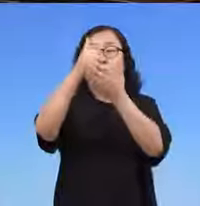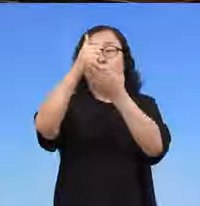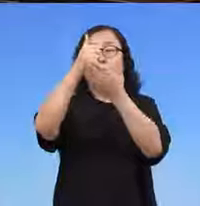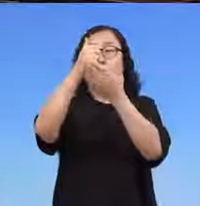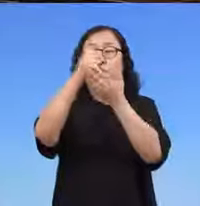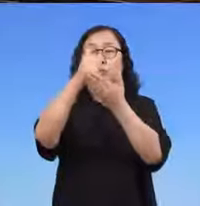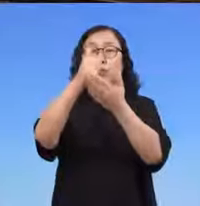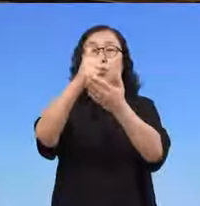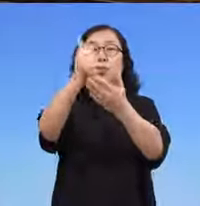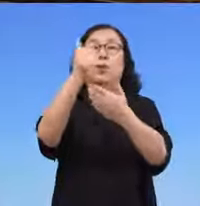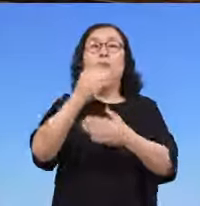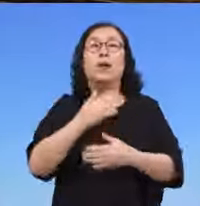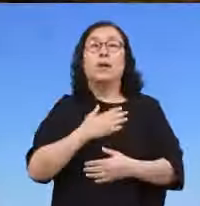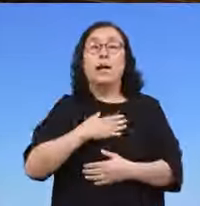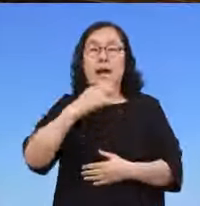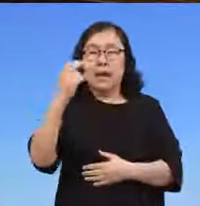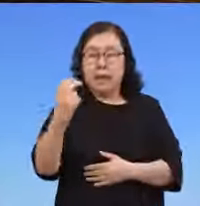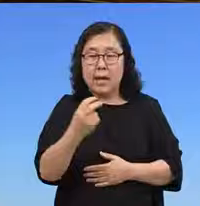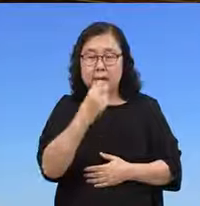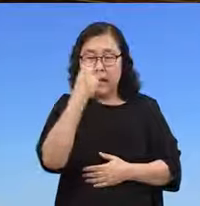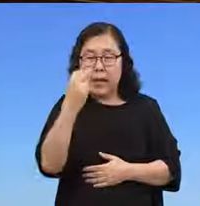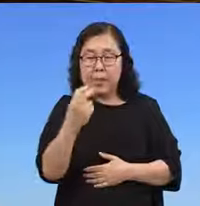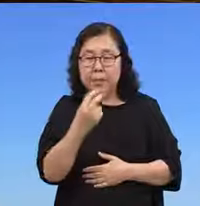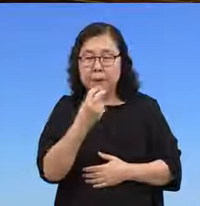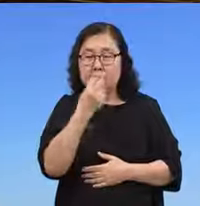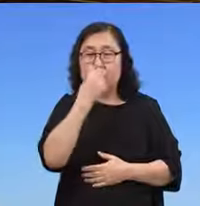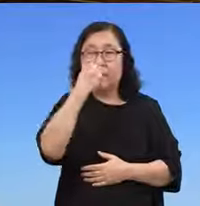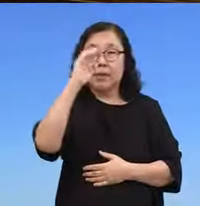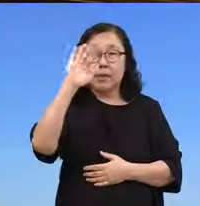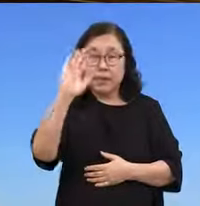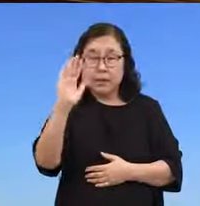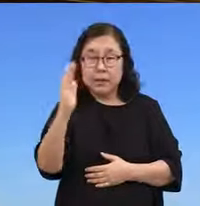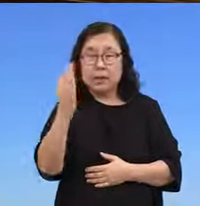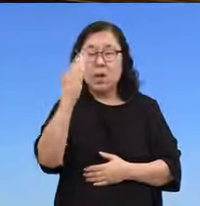나의 생명이신 여호와여,